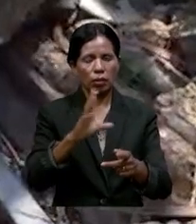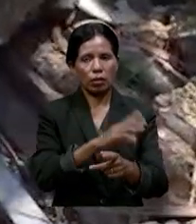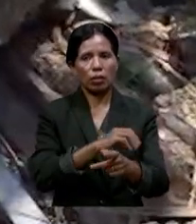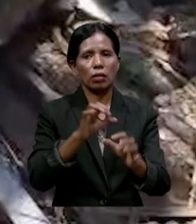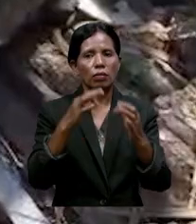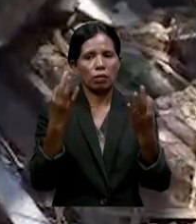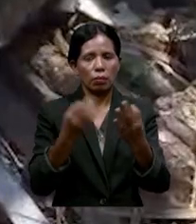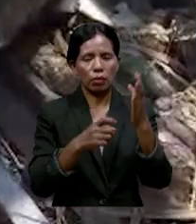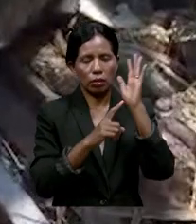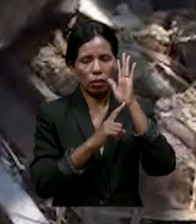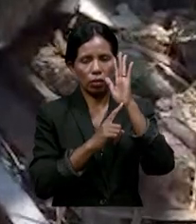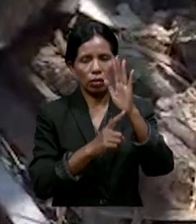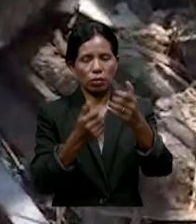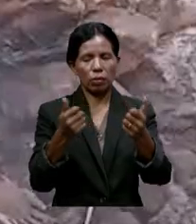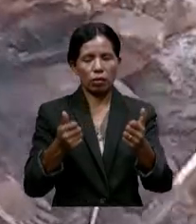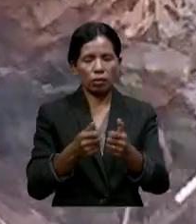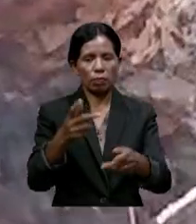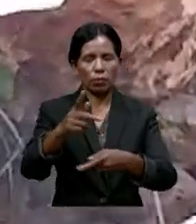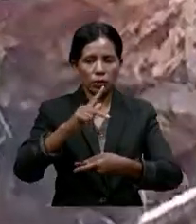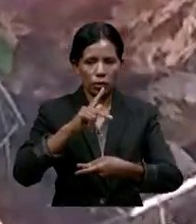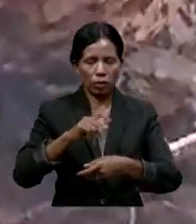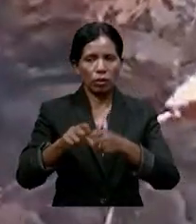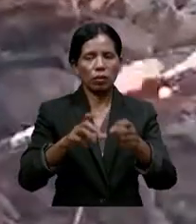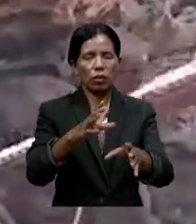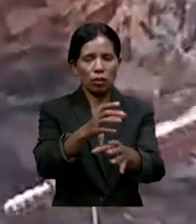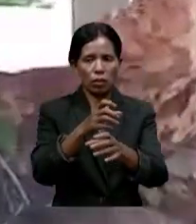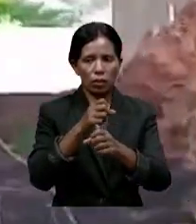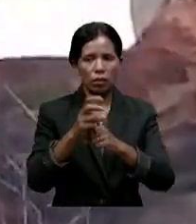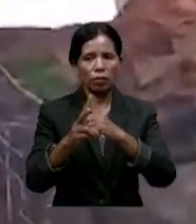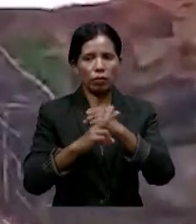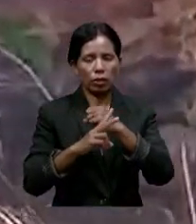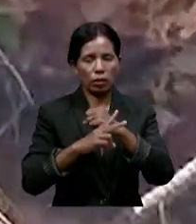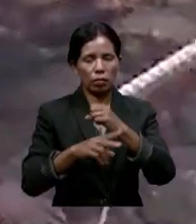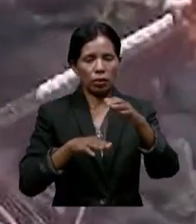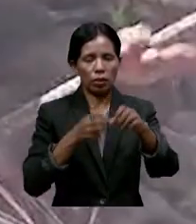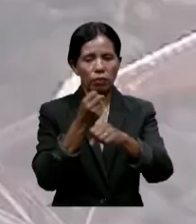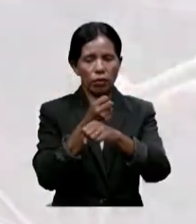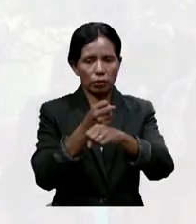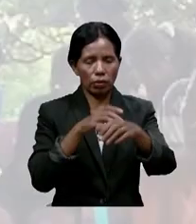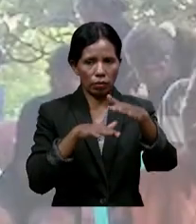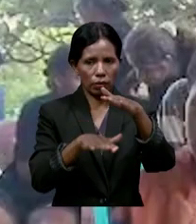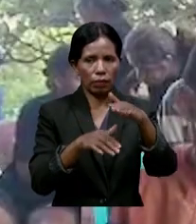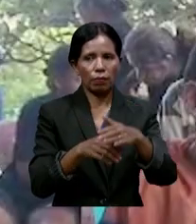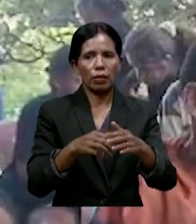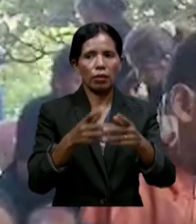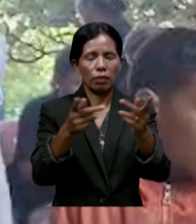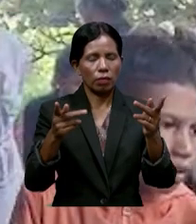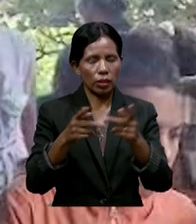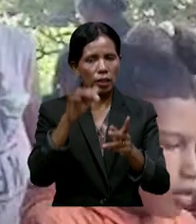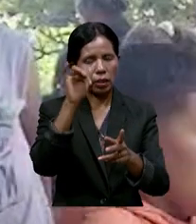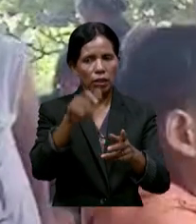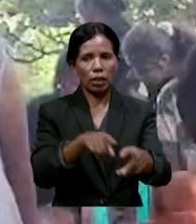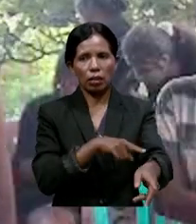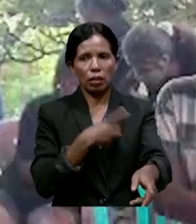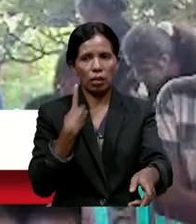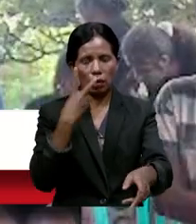família informa keras bau turare proteção civil hodi hasai vítima iha fatuk kokos. Fatih helapan ya clear kan, ya helapin apa berarti ini ami